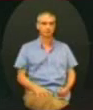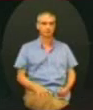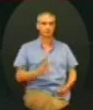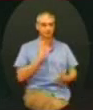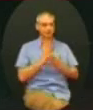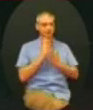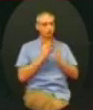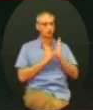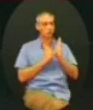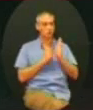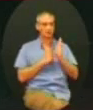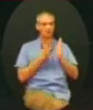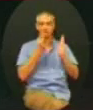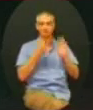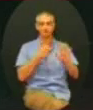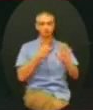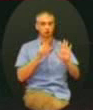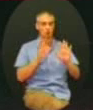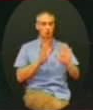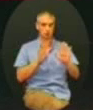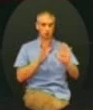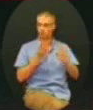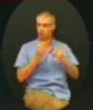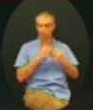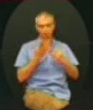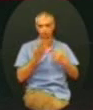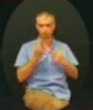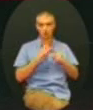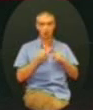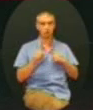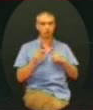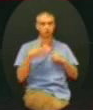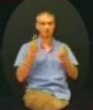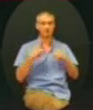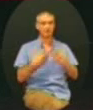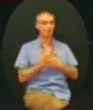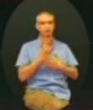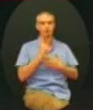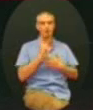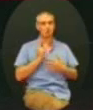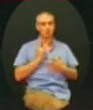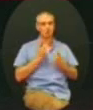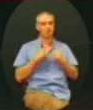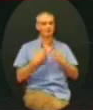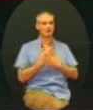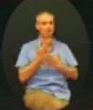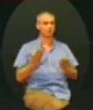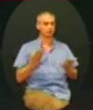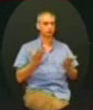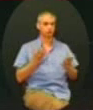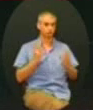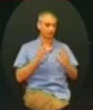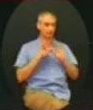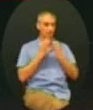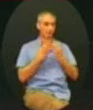יש כבר מועד. ב-26 באוקטובר, שזה עוד קצת יותר מחודש, תהיה ועידה חדשה. למה לא לחכות לוועידה חדשה?